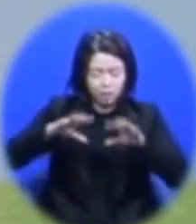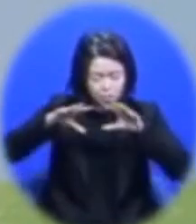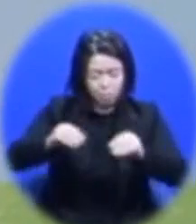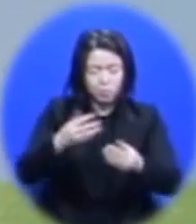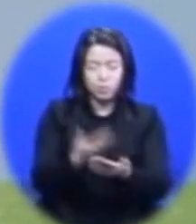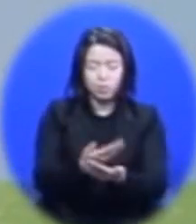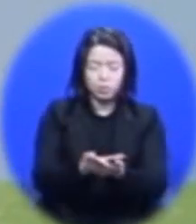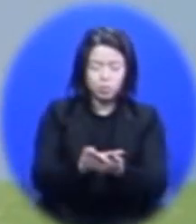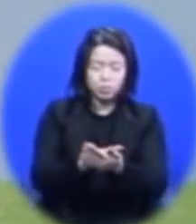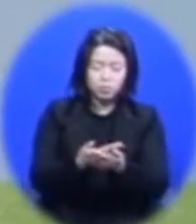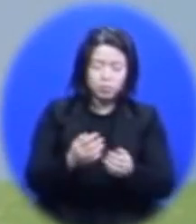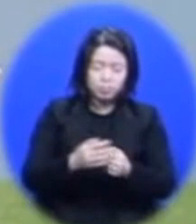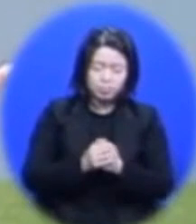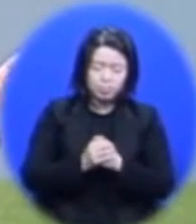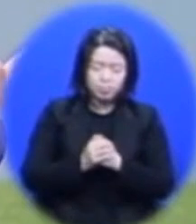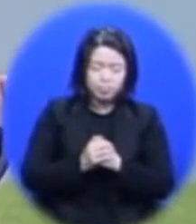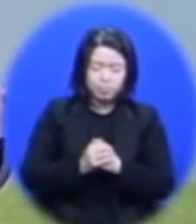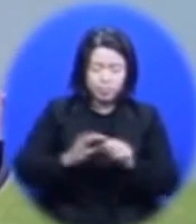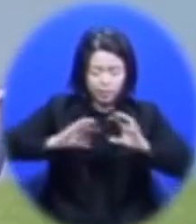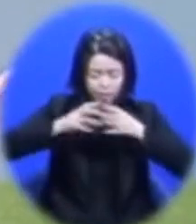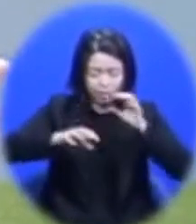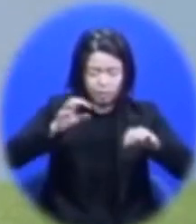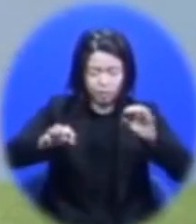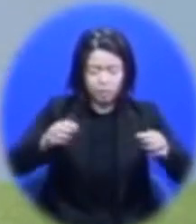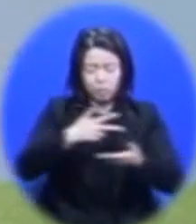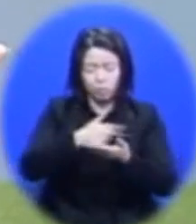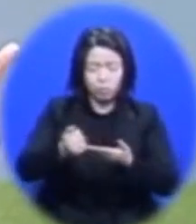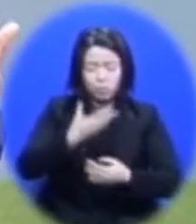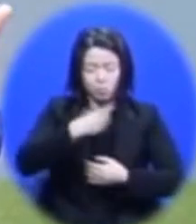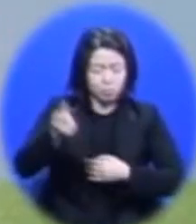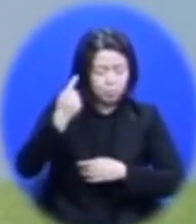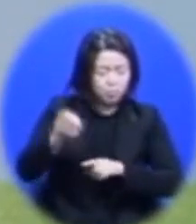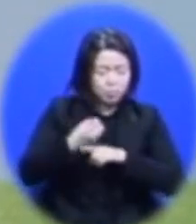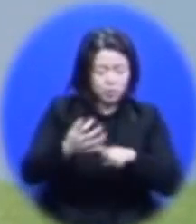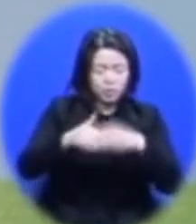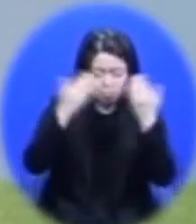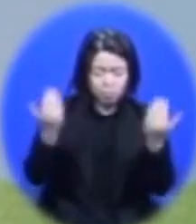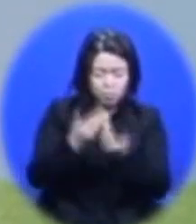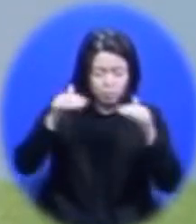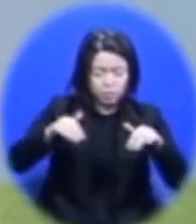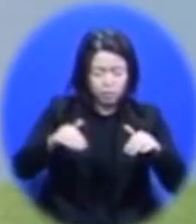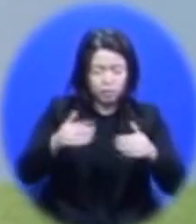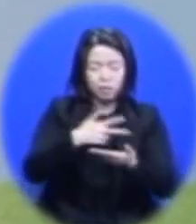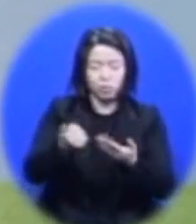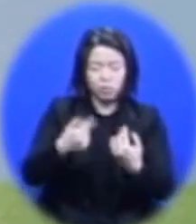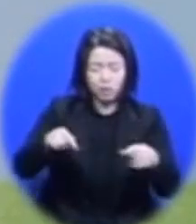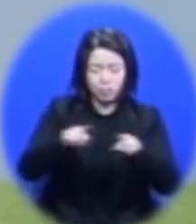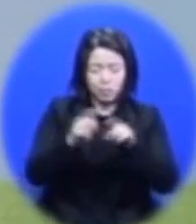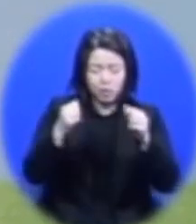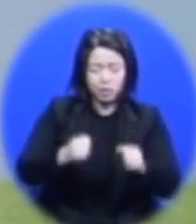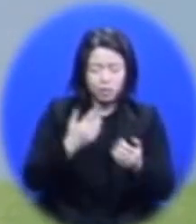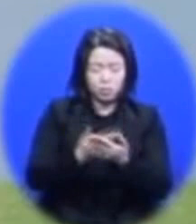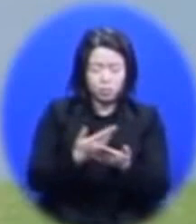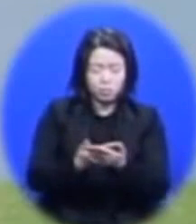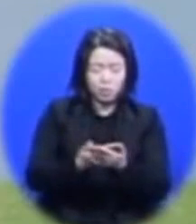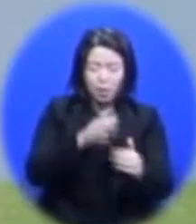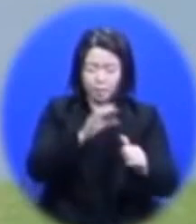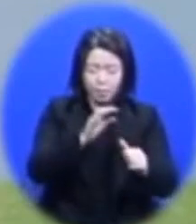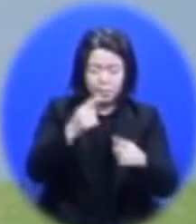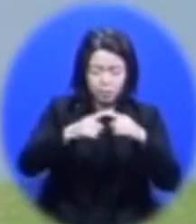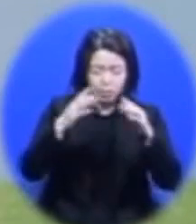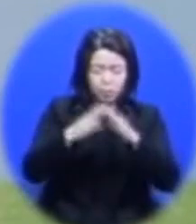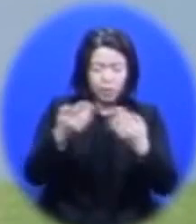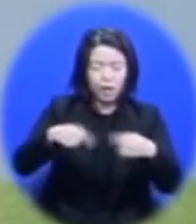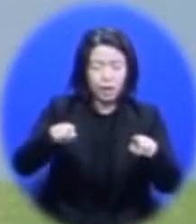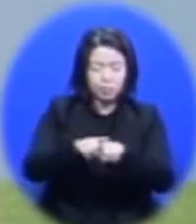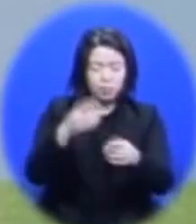하시고 세계 열방에 주의 복음을 전하는 모든 종들에게 주님이 함께 하소서. 핍박당하는 교회에 주님이